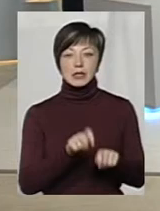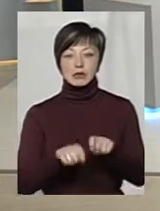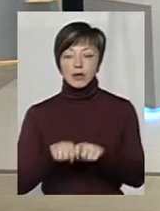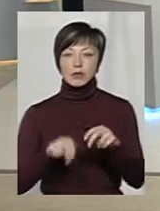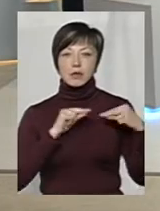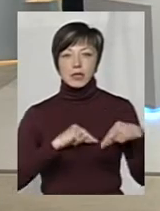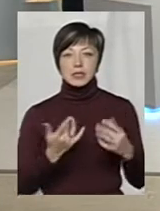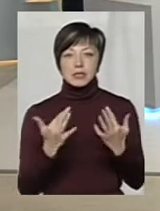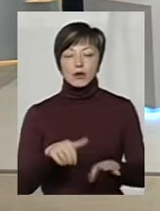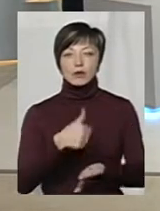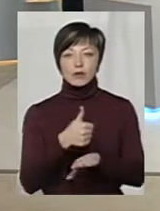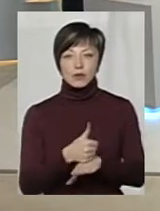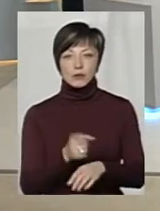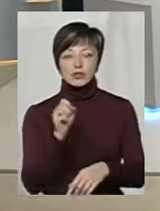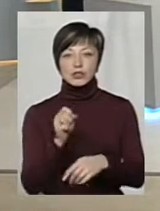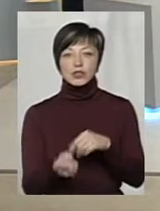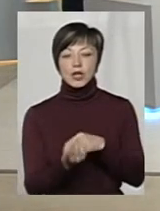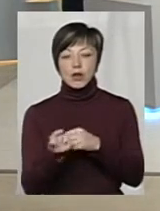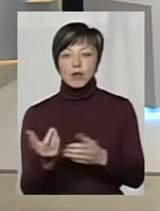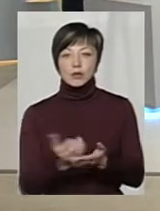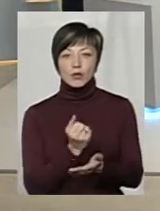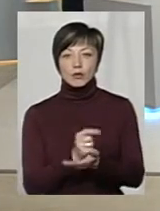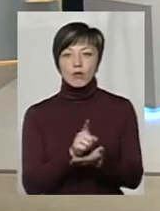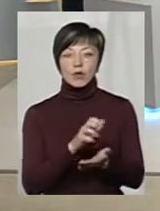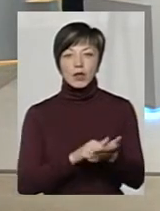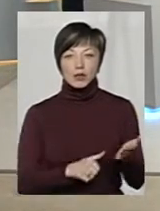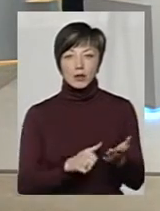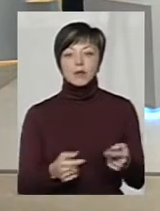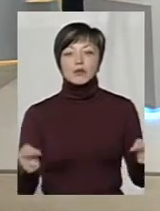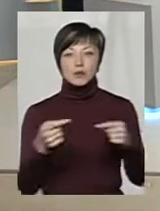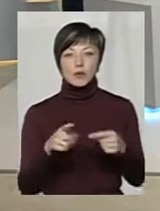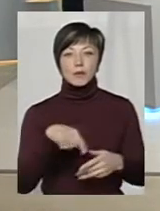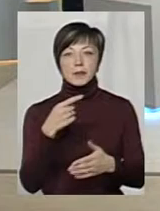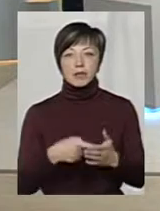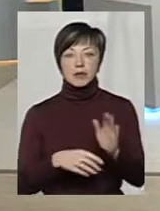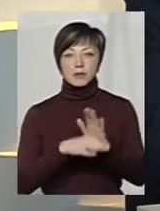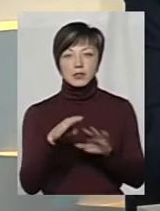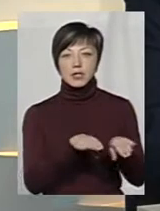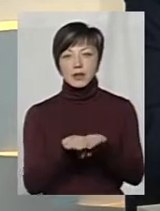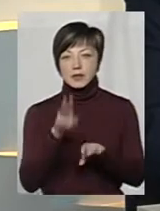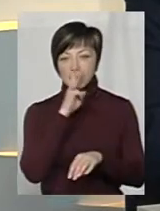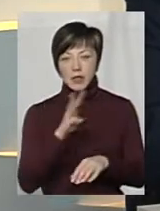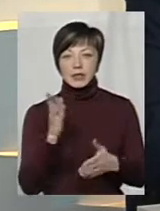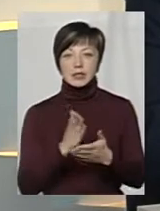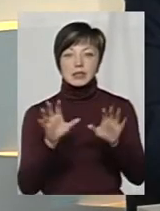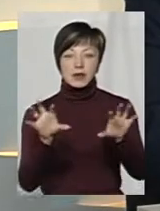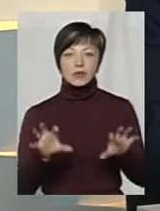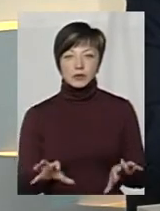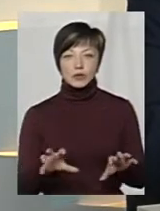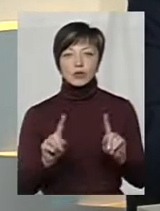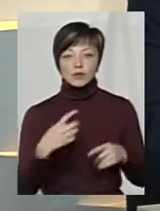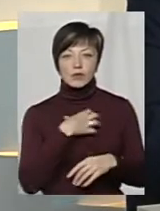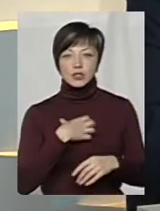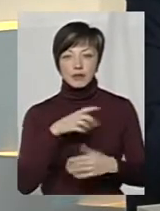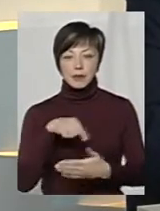праці, тобто оскільки основним джерелом надходження є податок з доходів фізичних осіб, то, безумовно, питання підвищення рівня заробітної плати і легалізації дуже